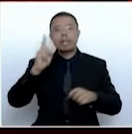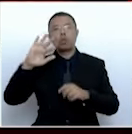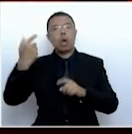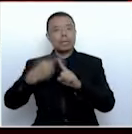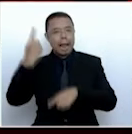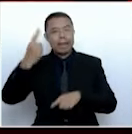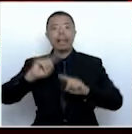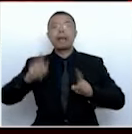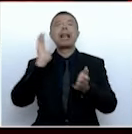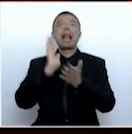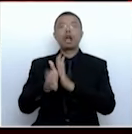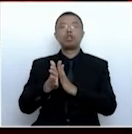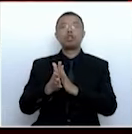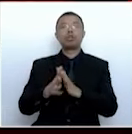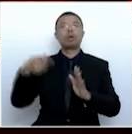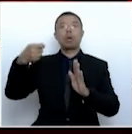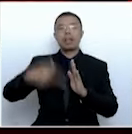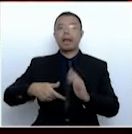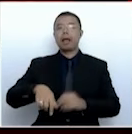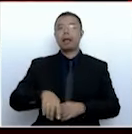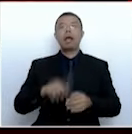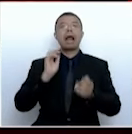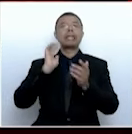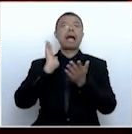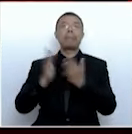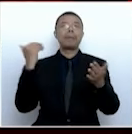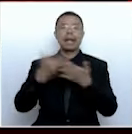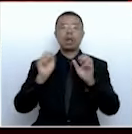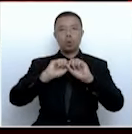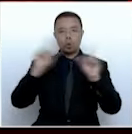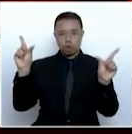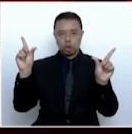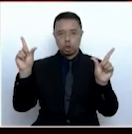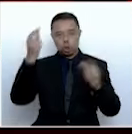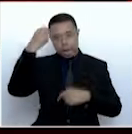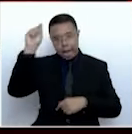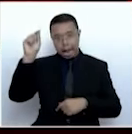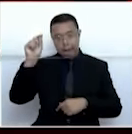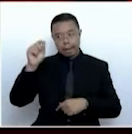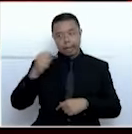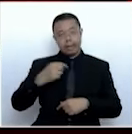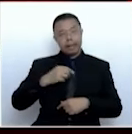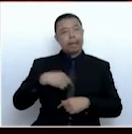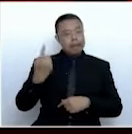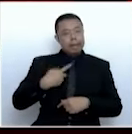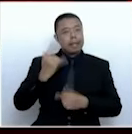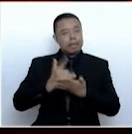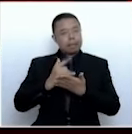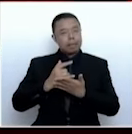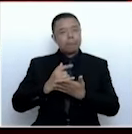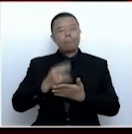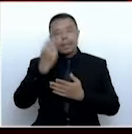tahun, tapi langsung dikontrak selama lulus kuliah. Kami tidak akan melupakan kesejahteraan